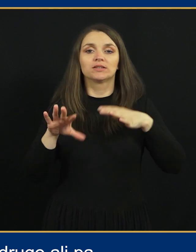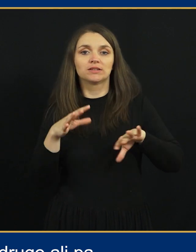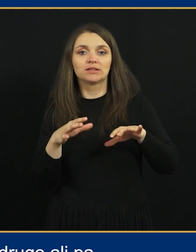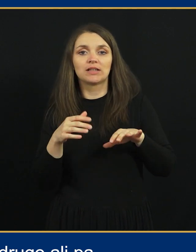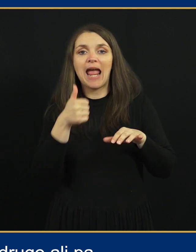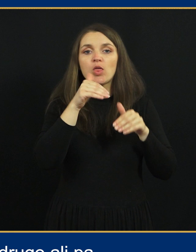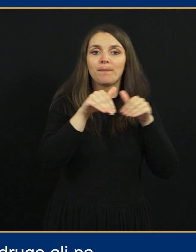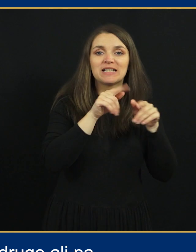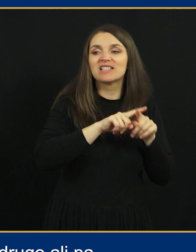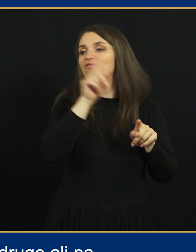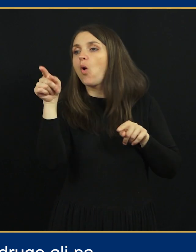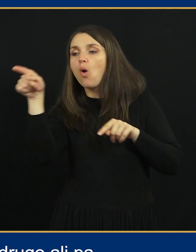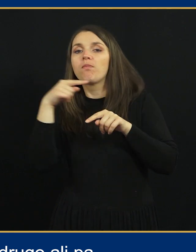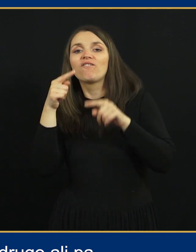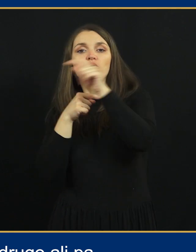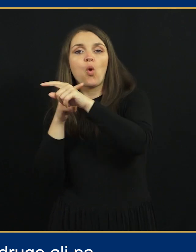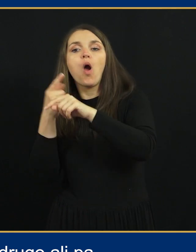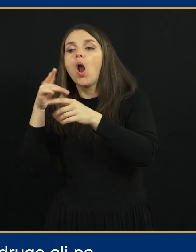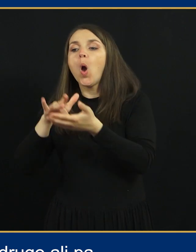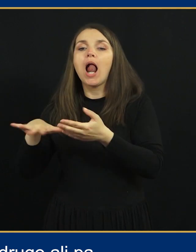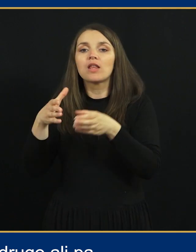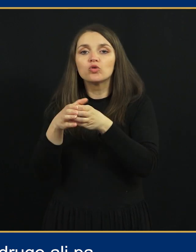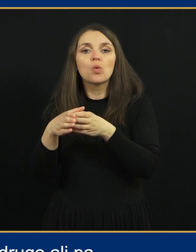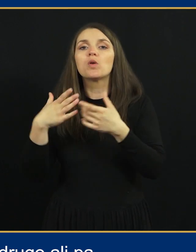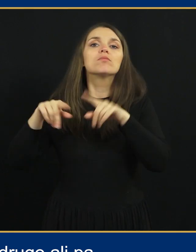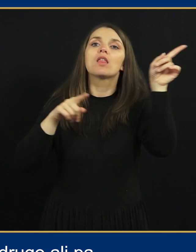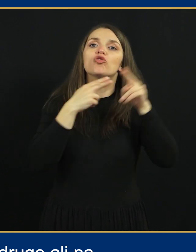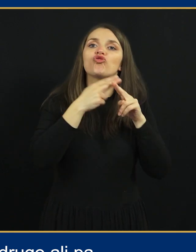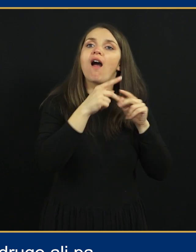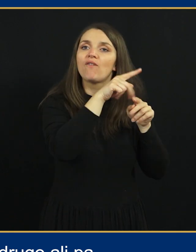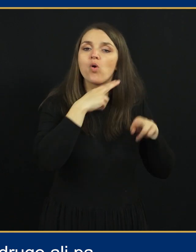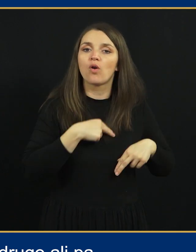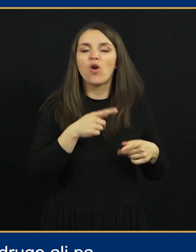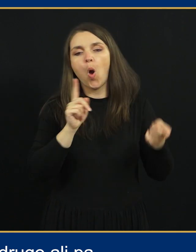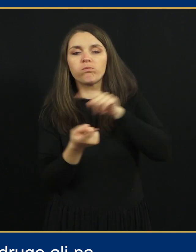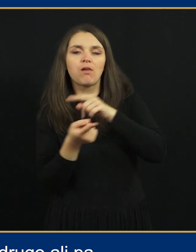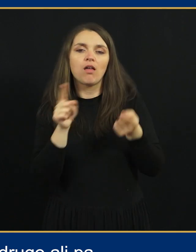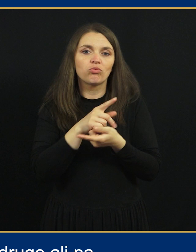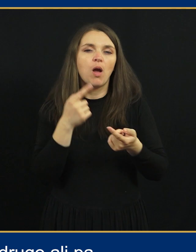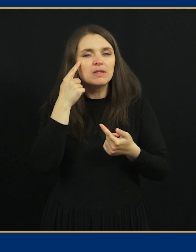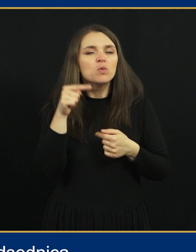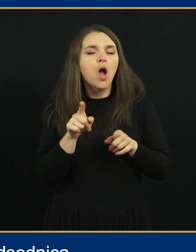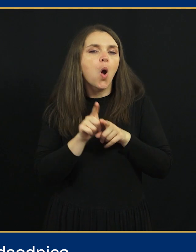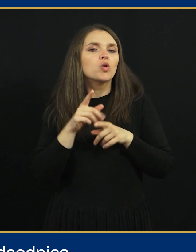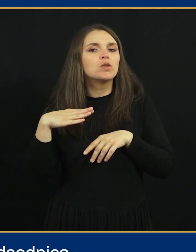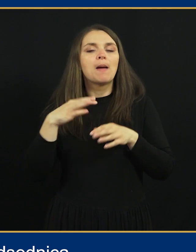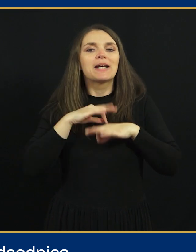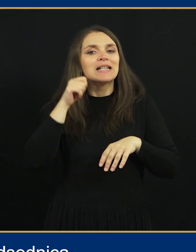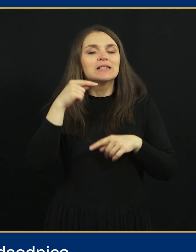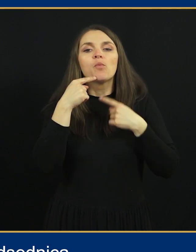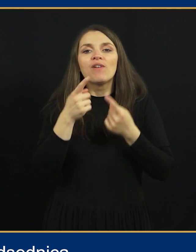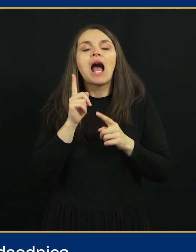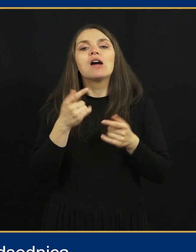odgovornosti, eno ministrstvo na drugo ali pa recimo lokalna skupnost na državo in obratno. Mislim, da je tu, kot je